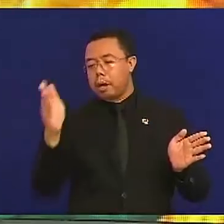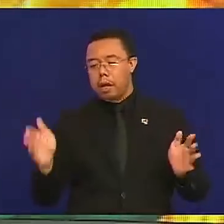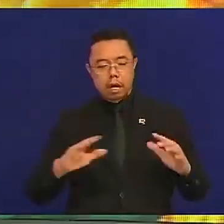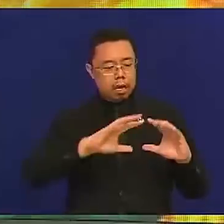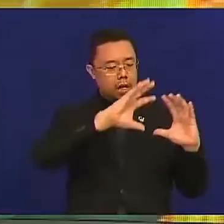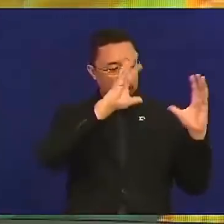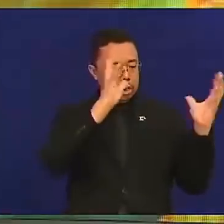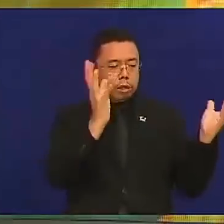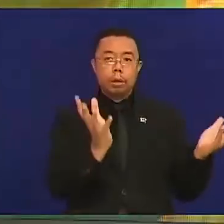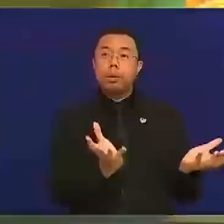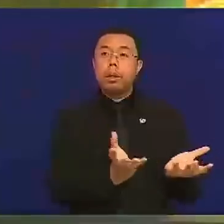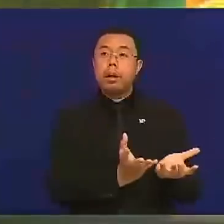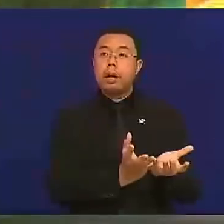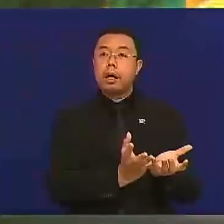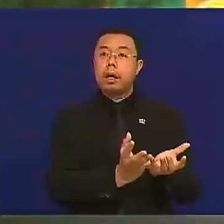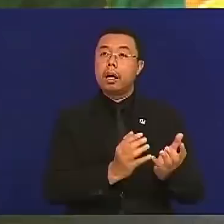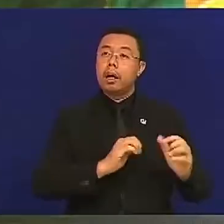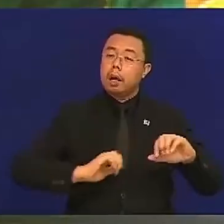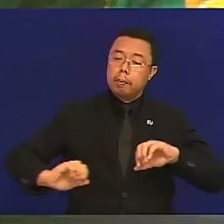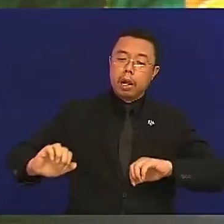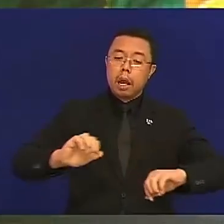Selama di dunia